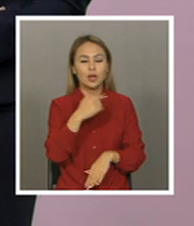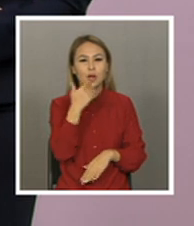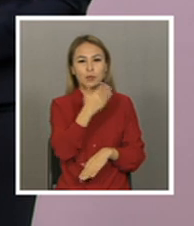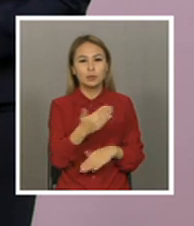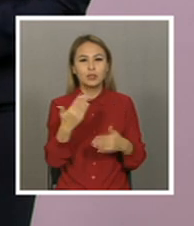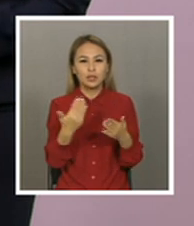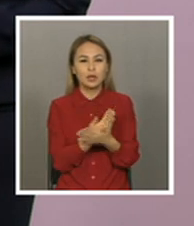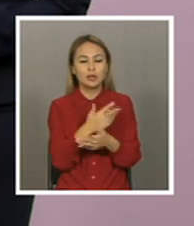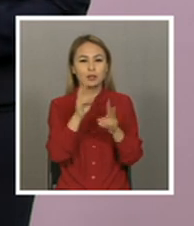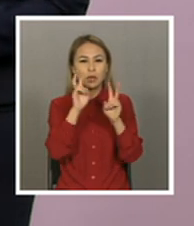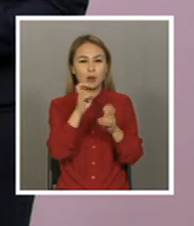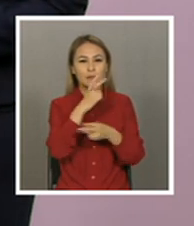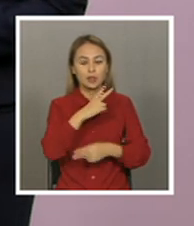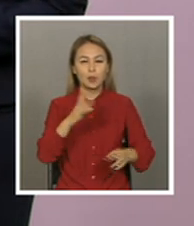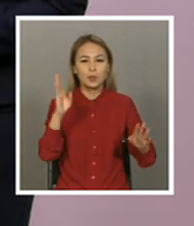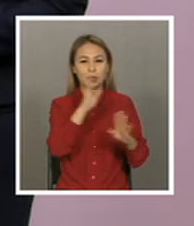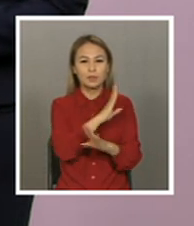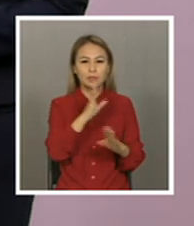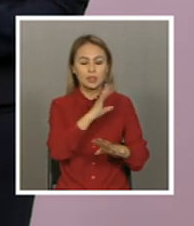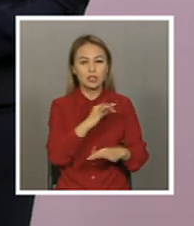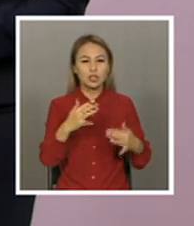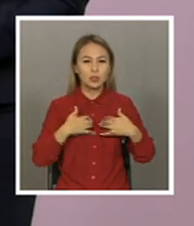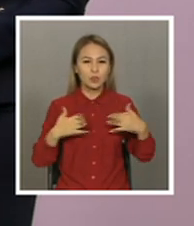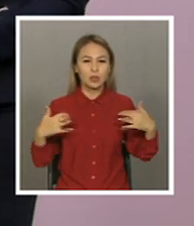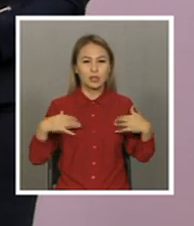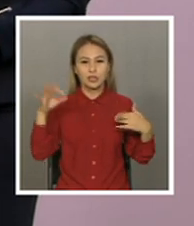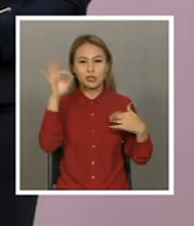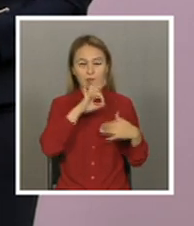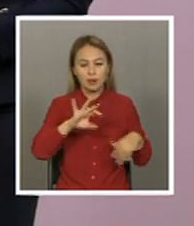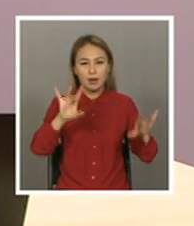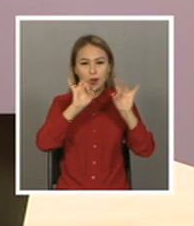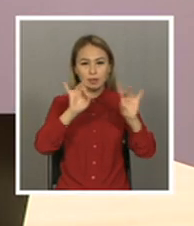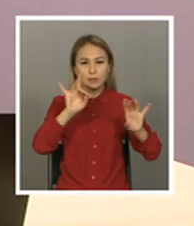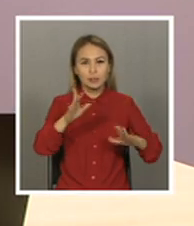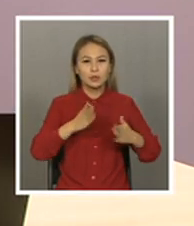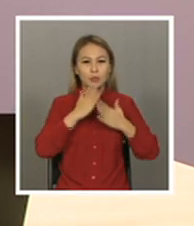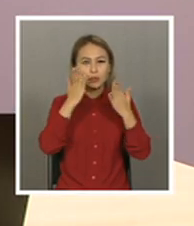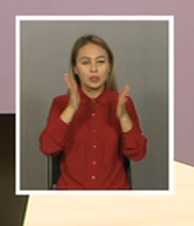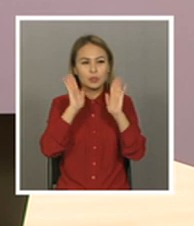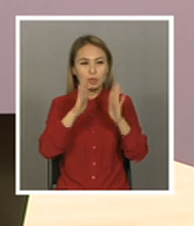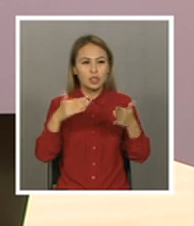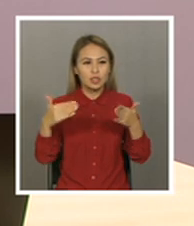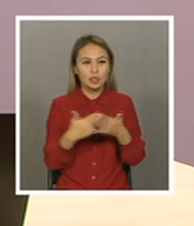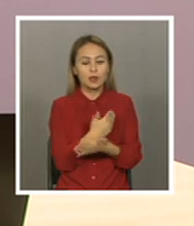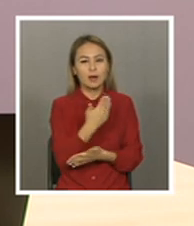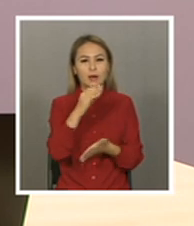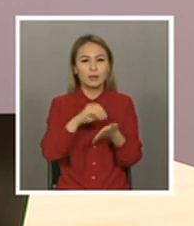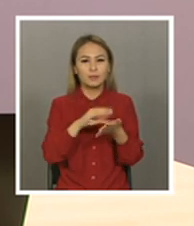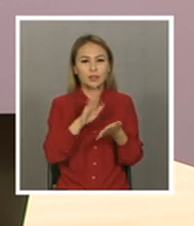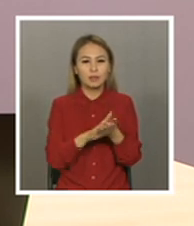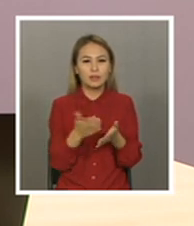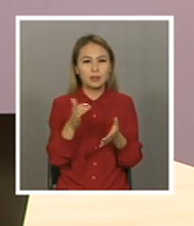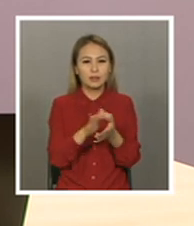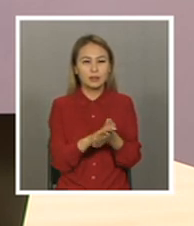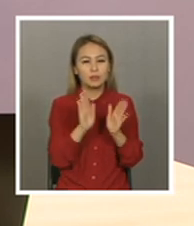тарауда өсімдіктер мен жануарлар жайлы әңгімелер оқисыңдар, жаңа әріптермен танысасыңдар.